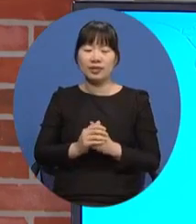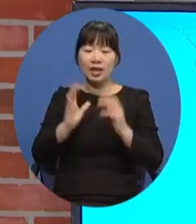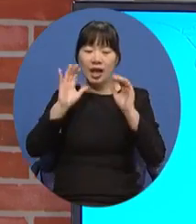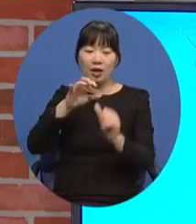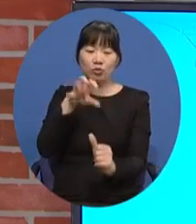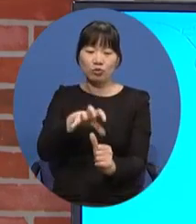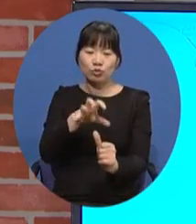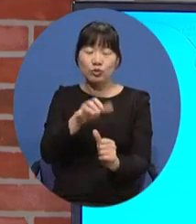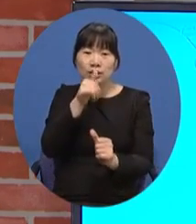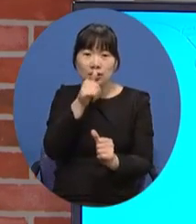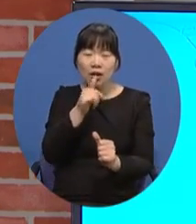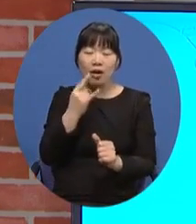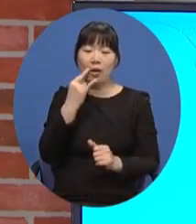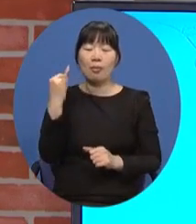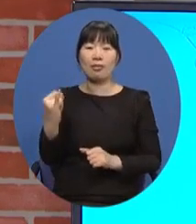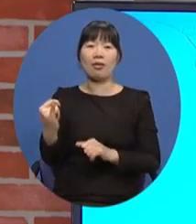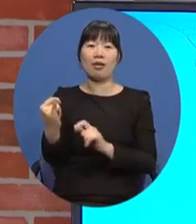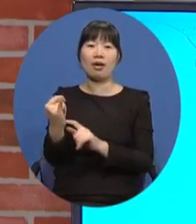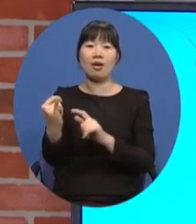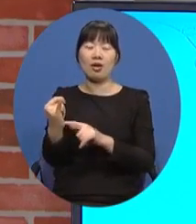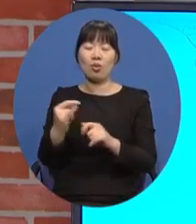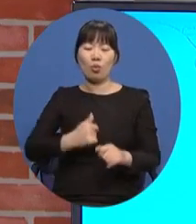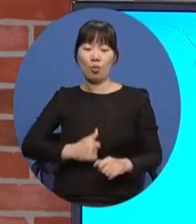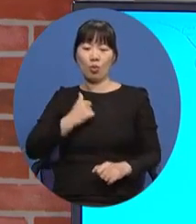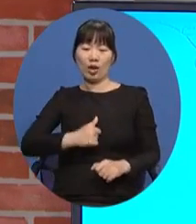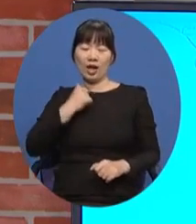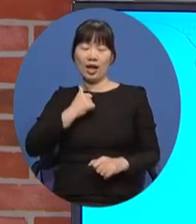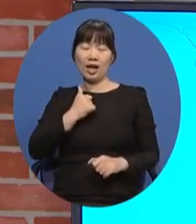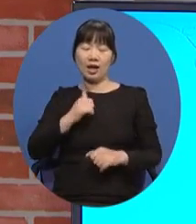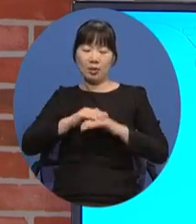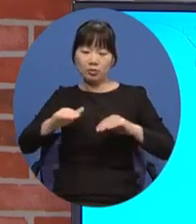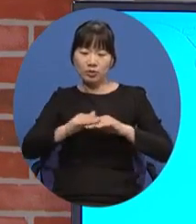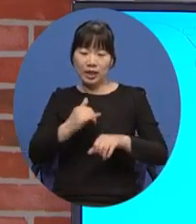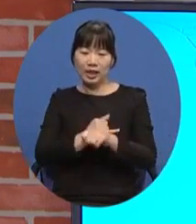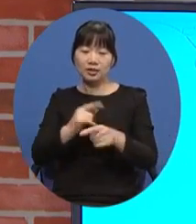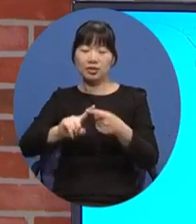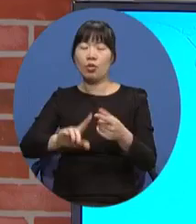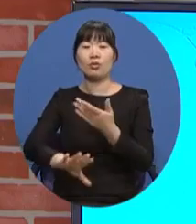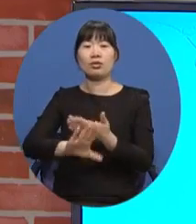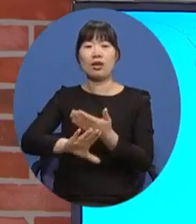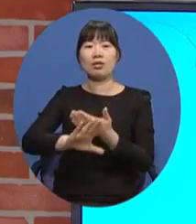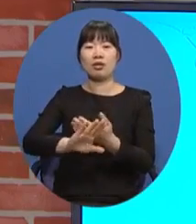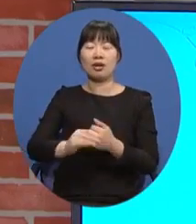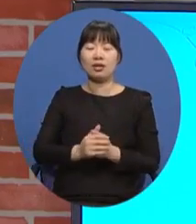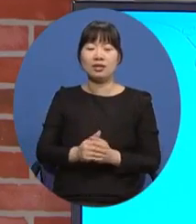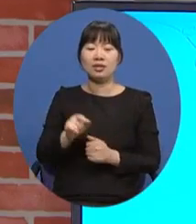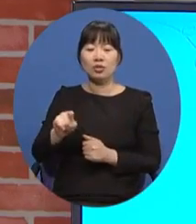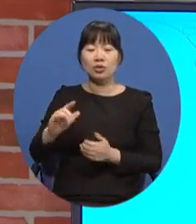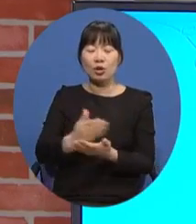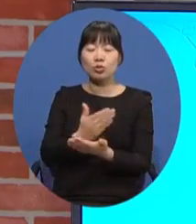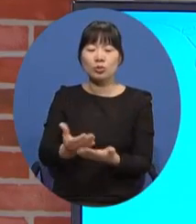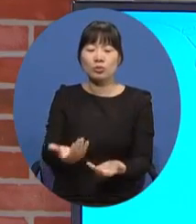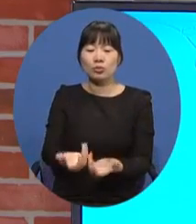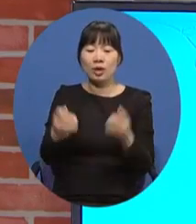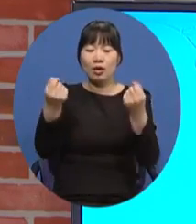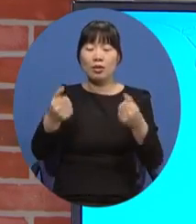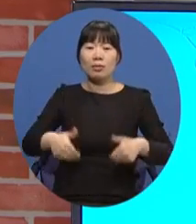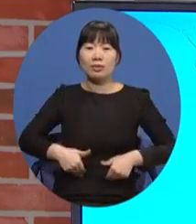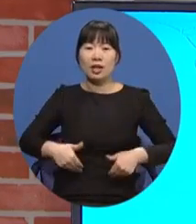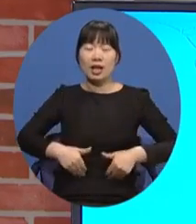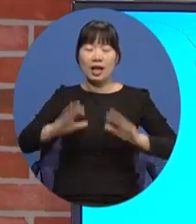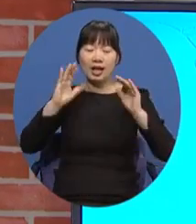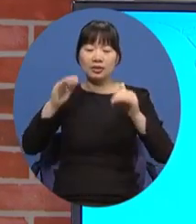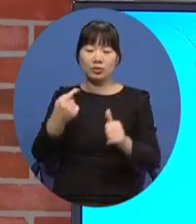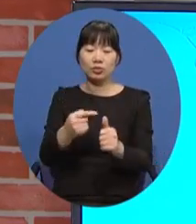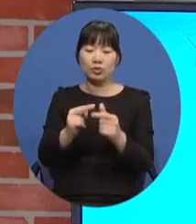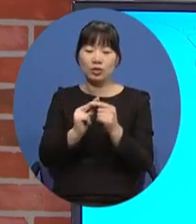훈육하는 것이 엄마의 화가 나는 화풀이 하는 게 아닙니다. 이게 그렇게 이거를 우리가 구별해야 됩니다. 아이들 교육과